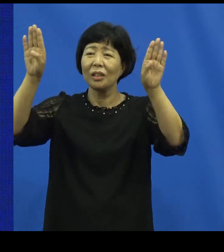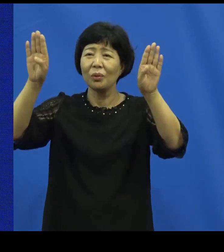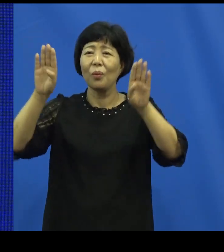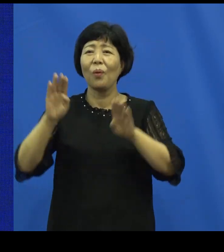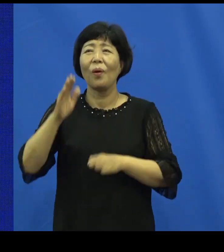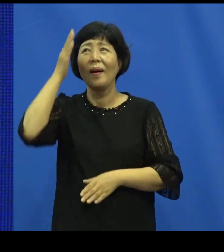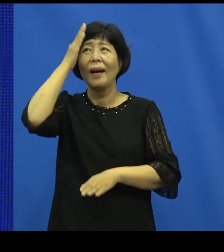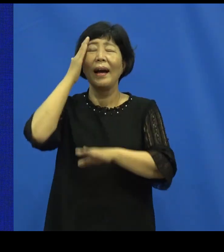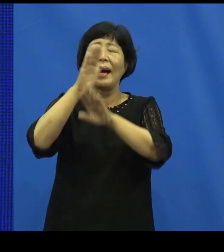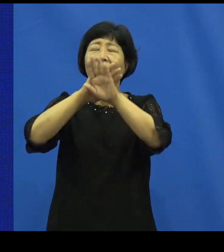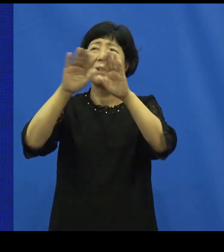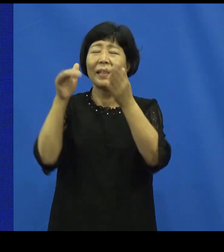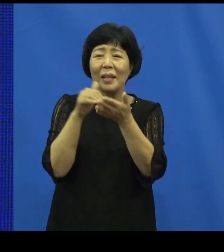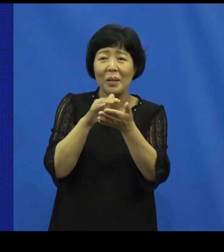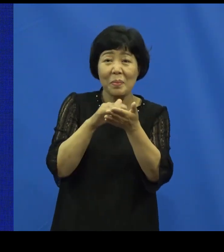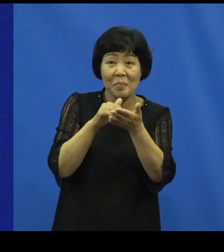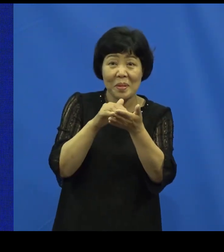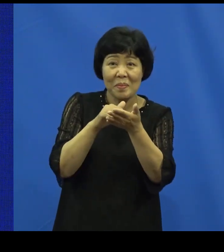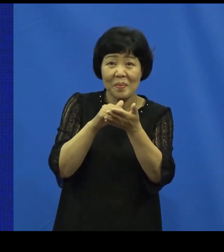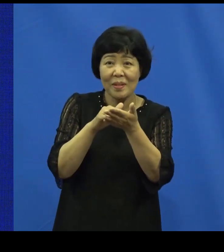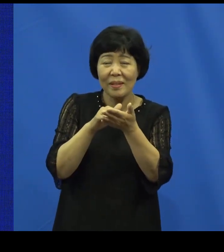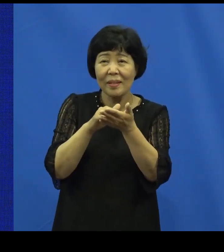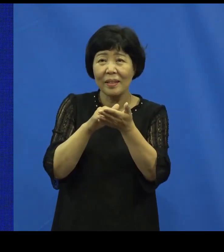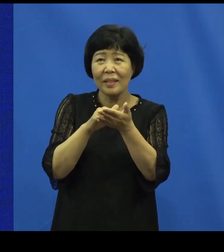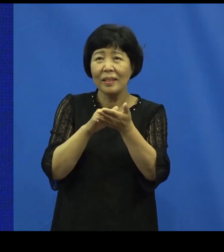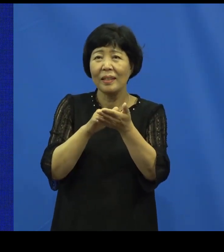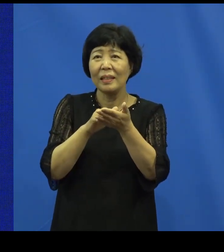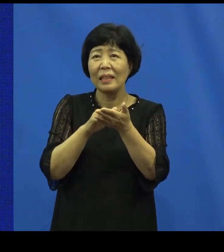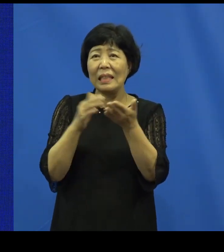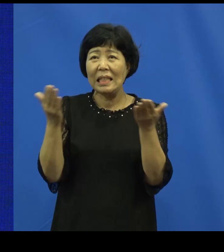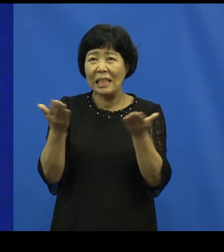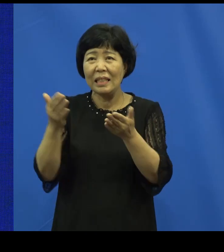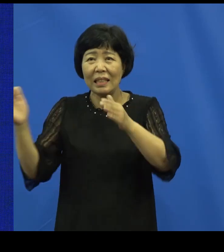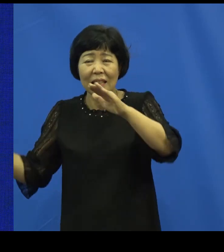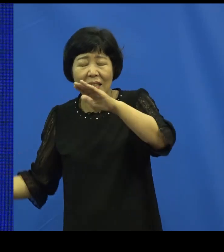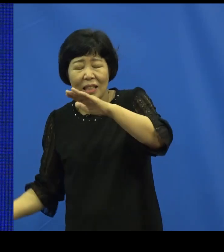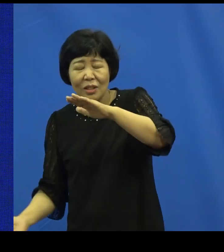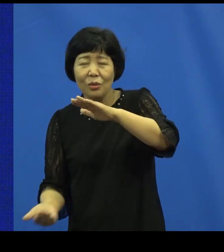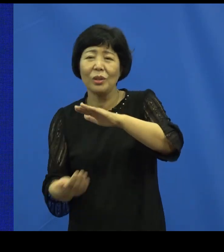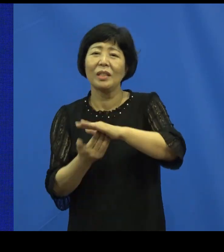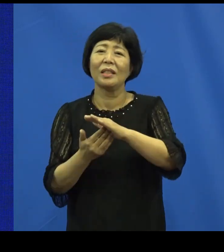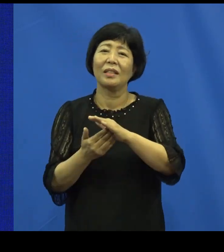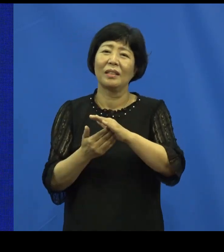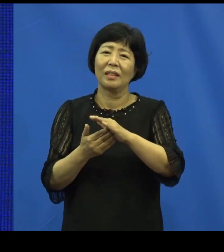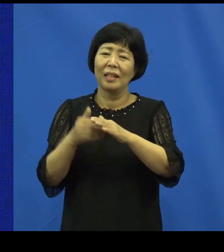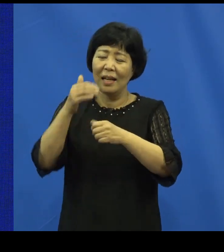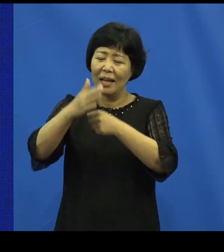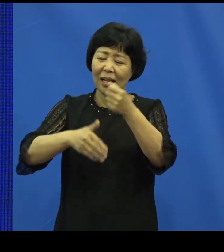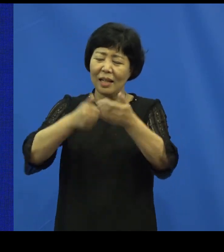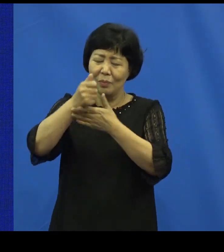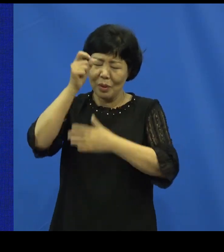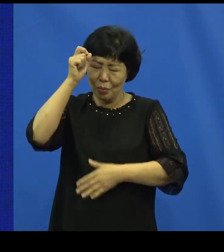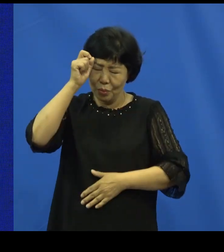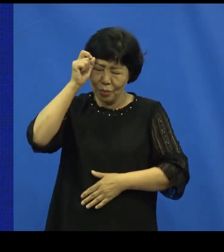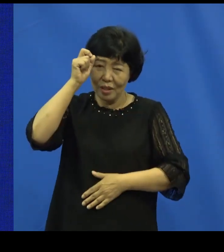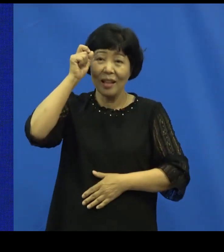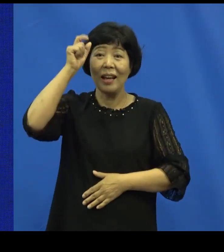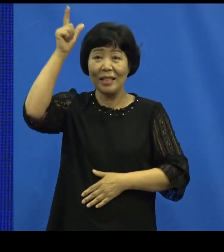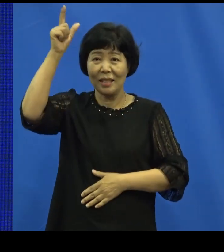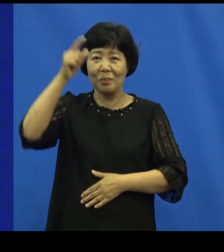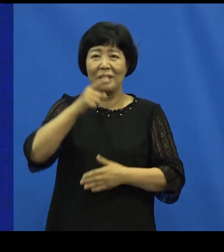비밀들을 하나님의 사람들을 통해서 성취해 가시는 그 하나님이 얼마나 위대하신가를 우리를 통하여 드러내시는